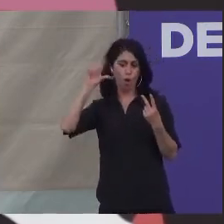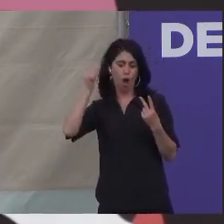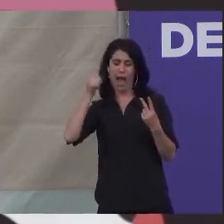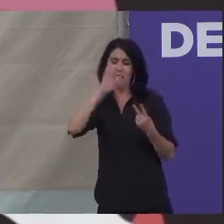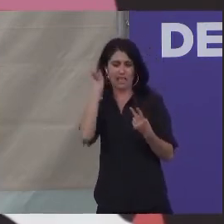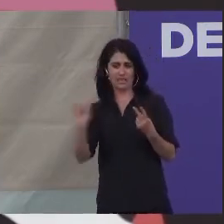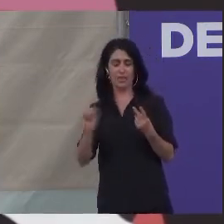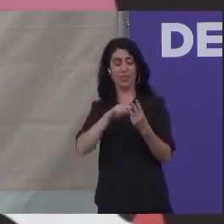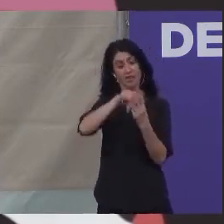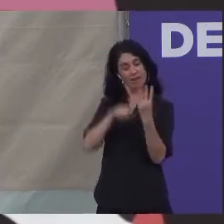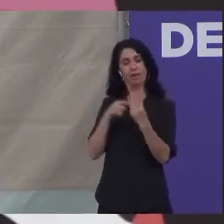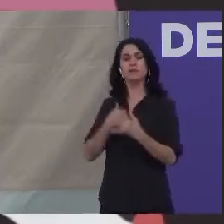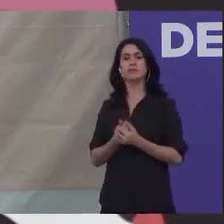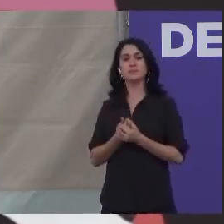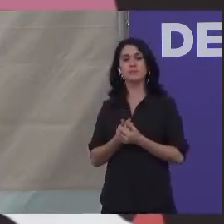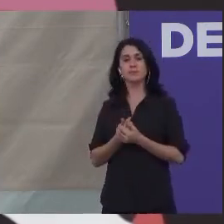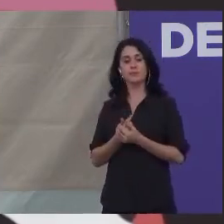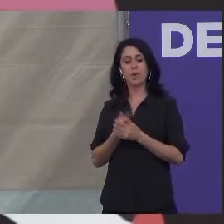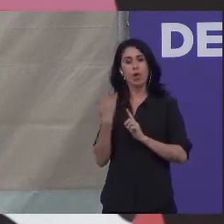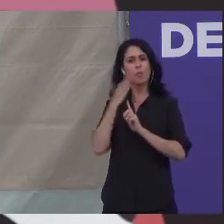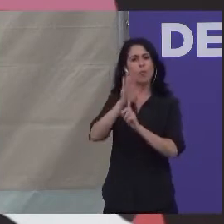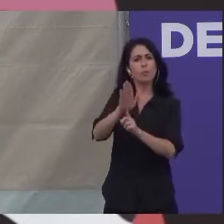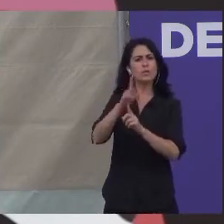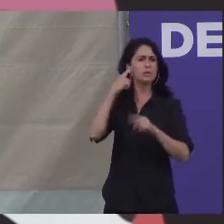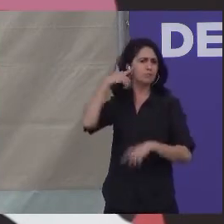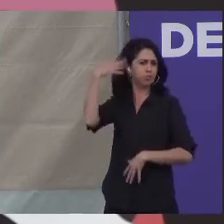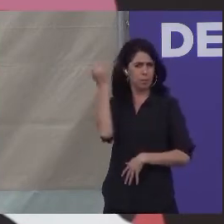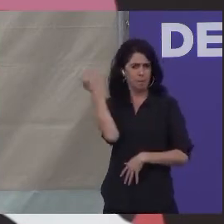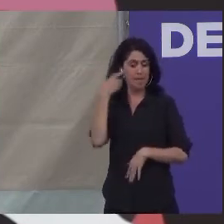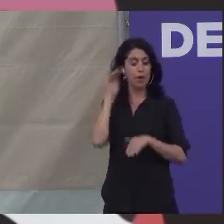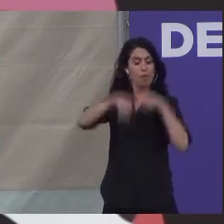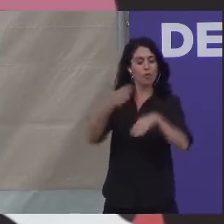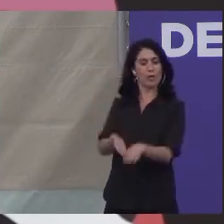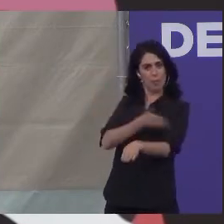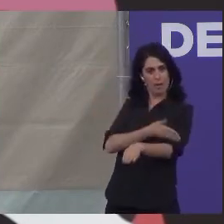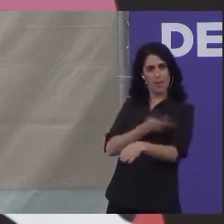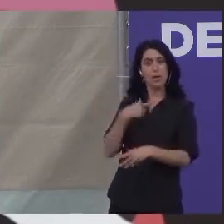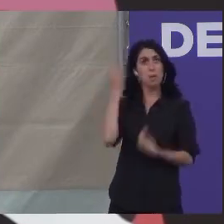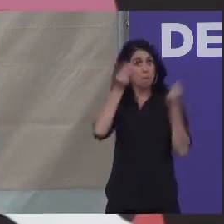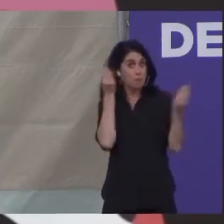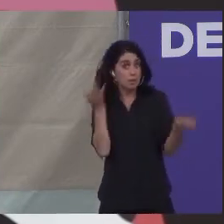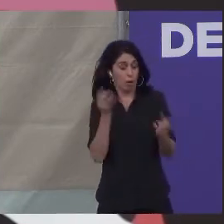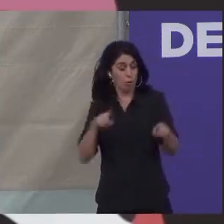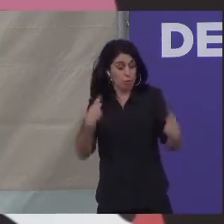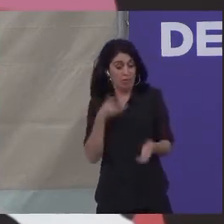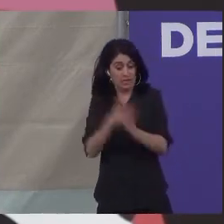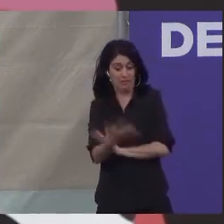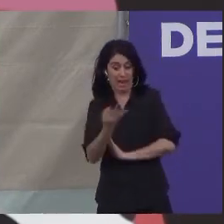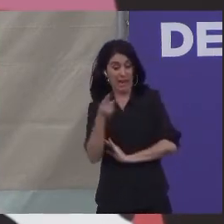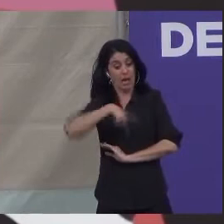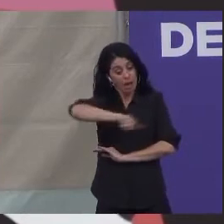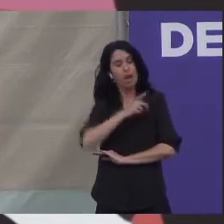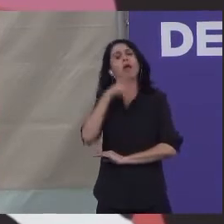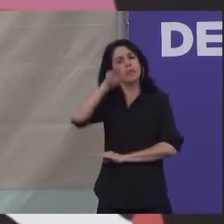els primers darrere de les tres propostes més mediàtiques en la votació preliminar i, per tant, vam entendre que les nostres propostes d'innovació democràtica havien també